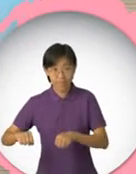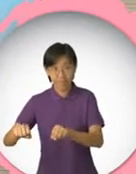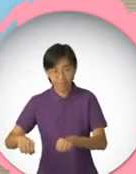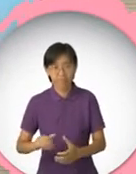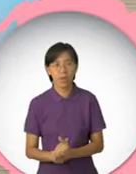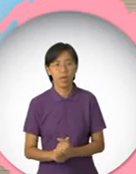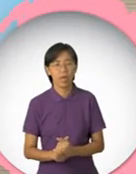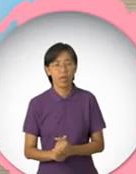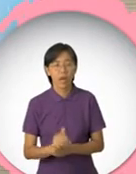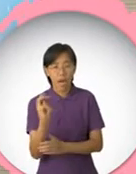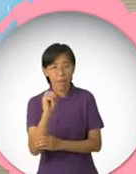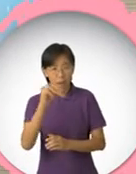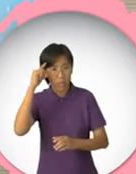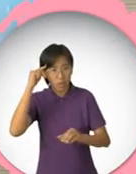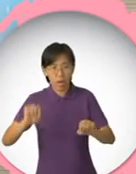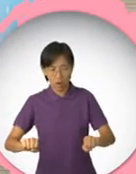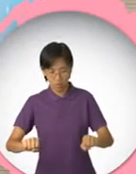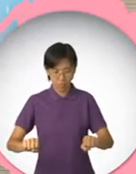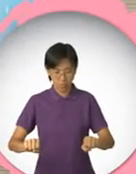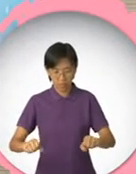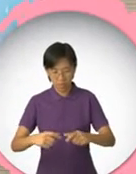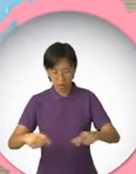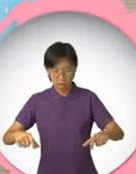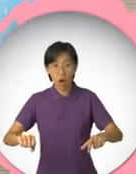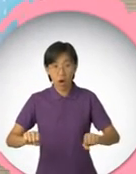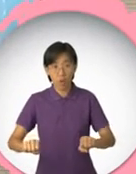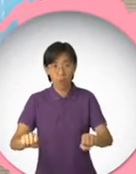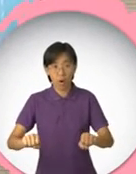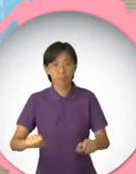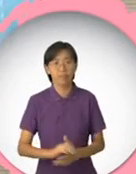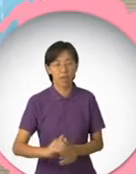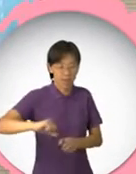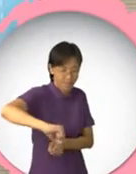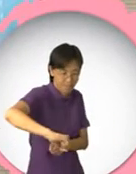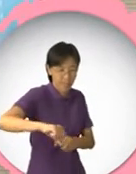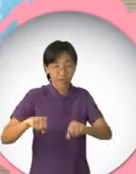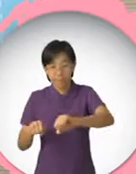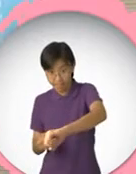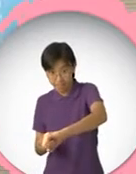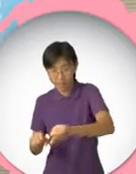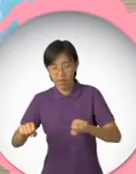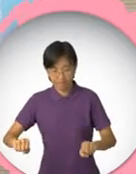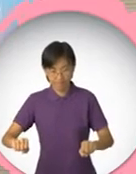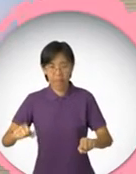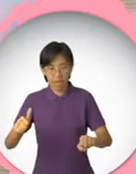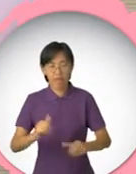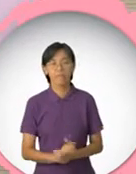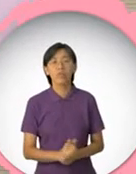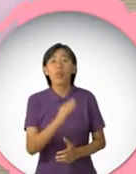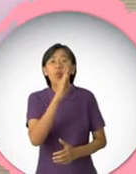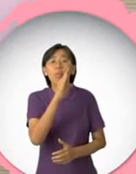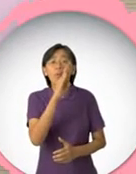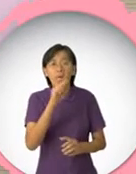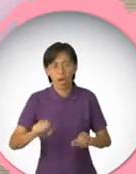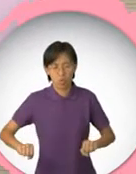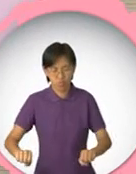ไม้ให้มีลักษณะที่อยู่ในแนวตั้งฉาก2ด้านอย่างเงี้ยนะคะ ครับ กรณีถ้าเกิดรีดๆไปแล้วพบ